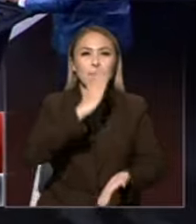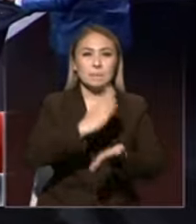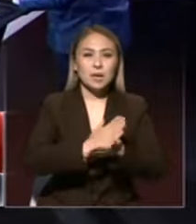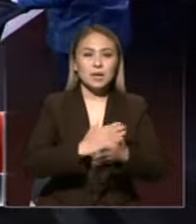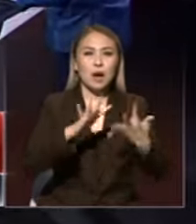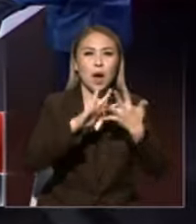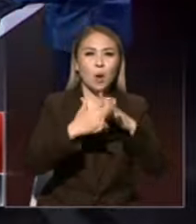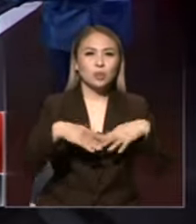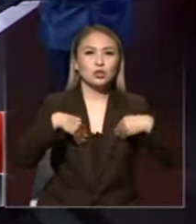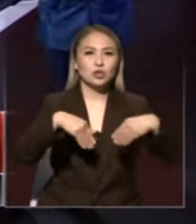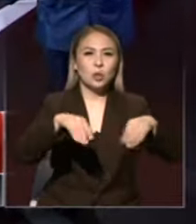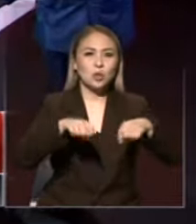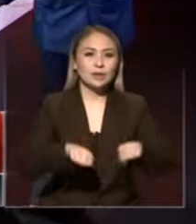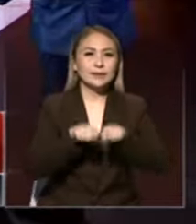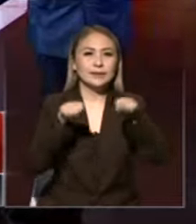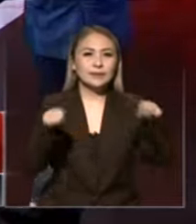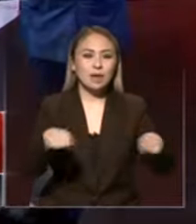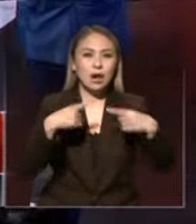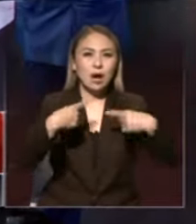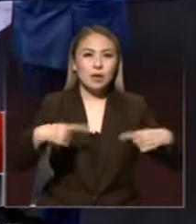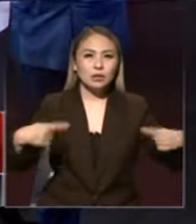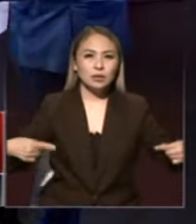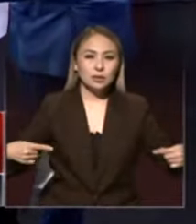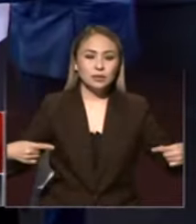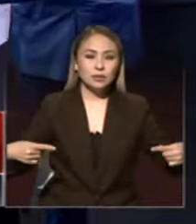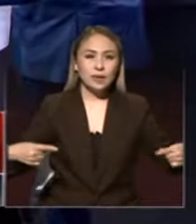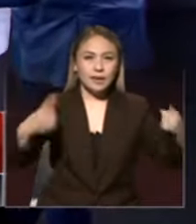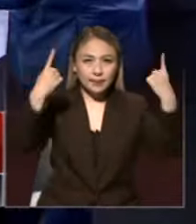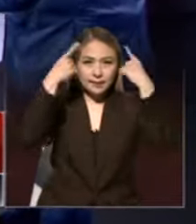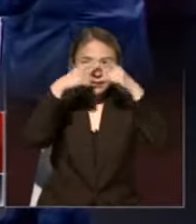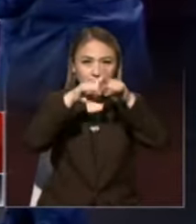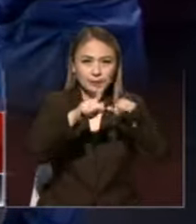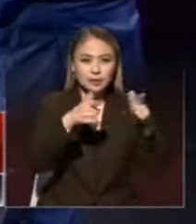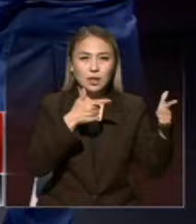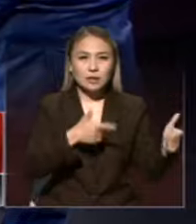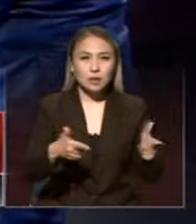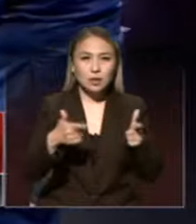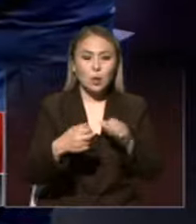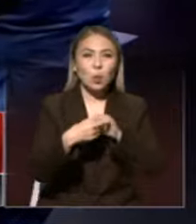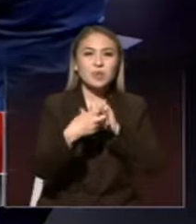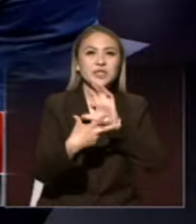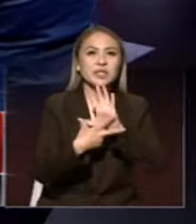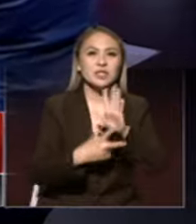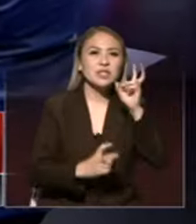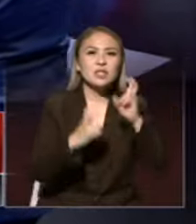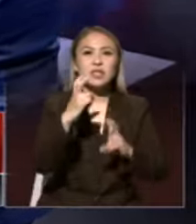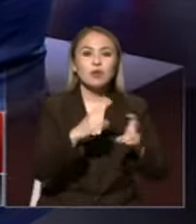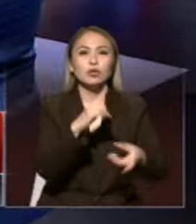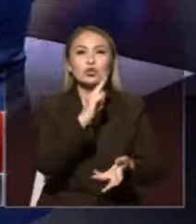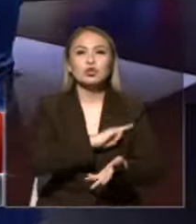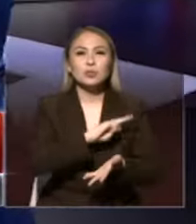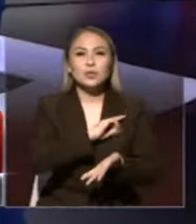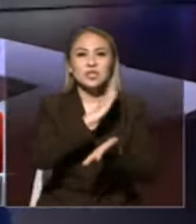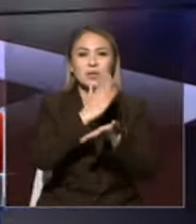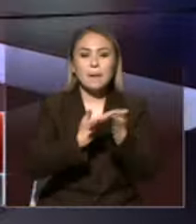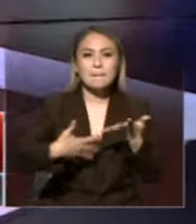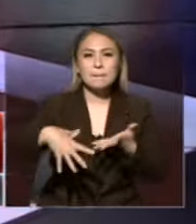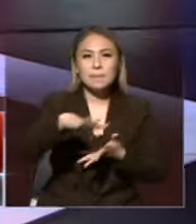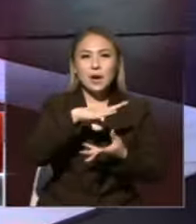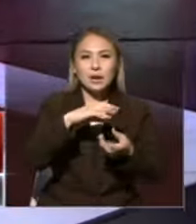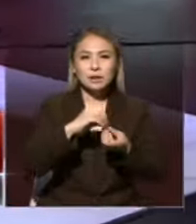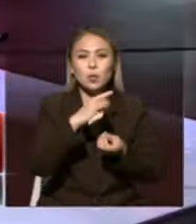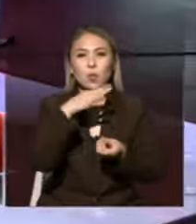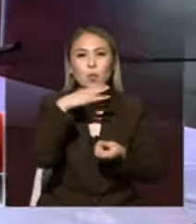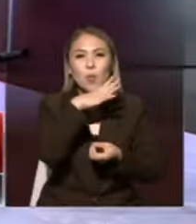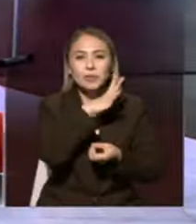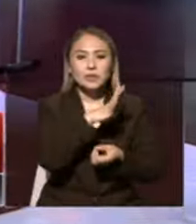шаруашылық техникаларын құрастырумен әртүрлі жаңағы техникаға дайындайтын 18 зауыт жұмыс жасайды Қазақстанда. Олардың барлығында